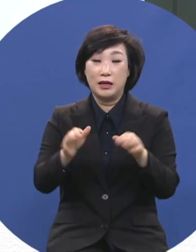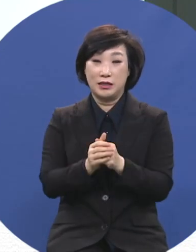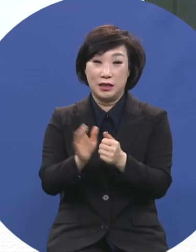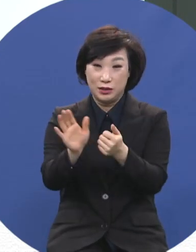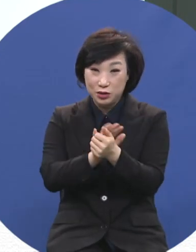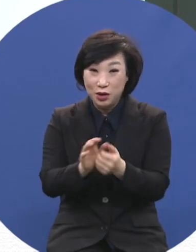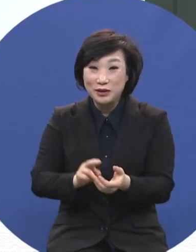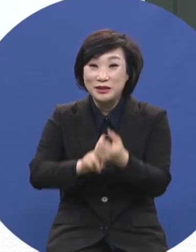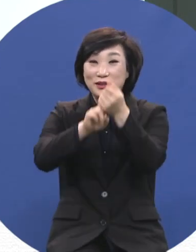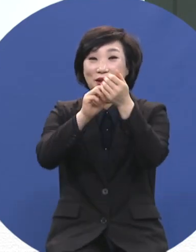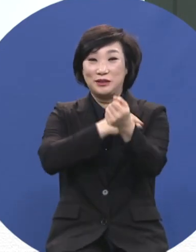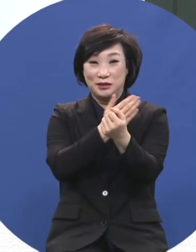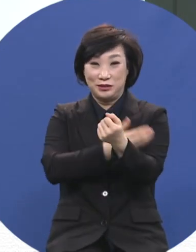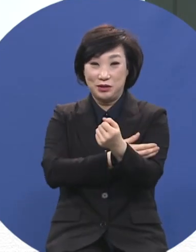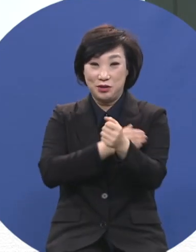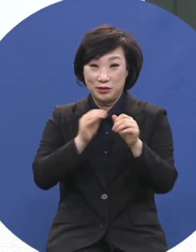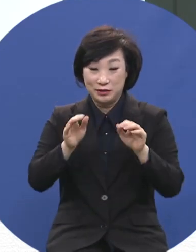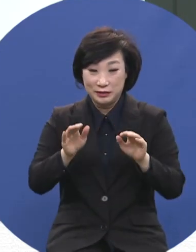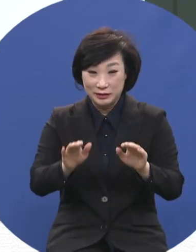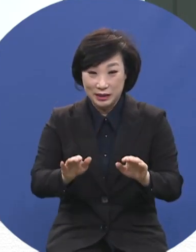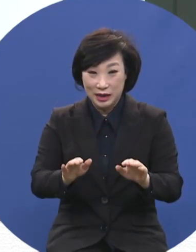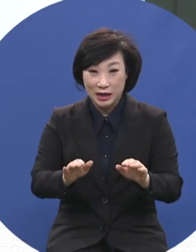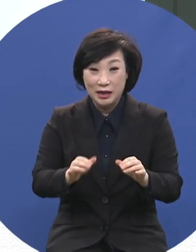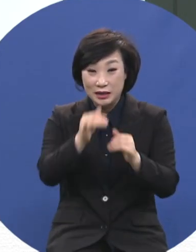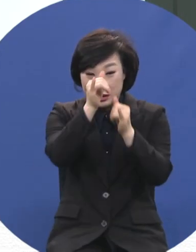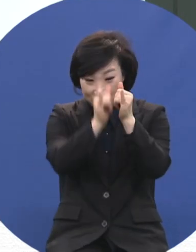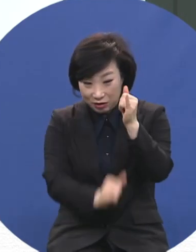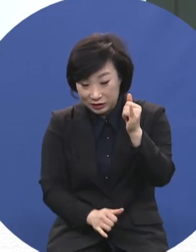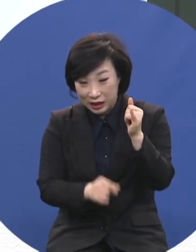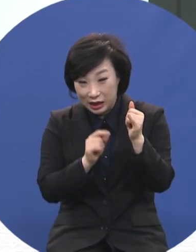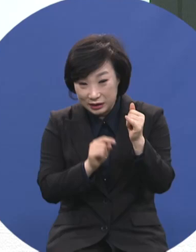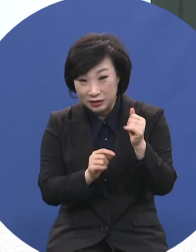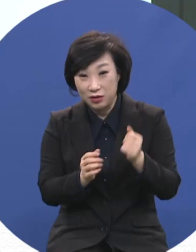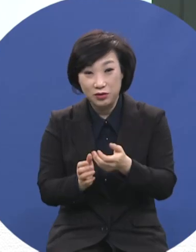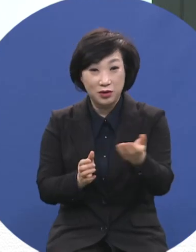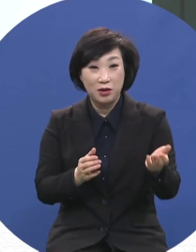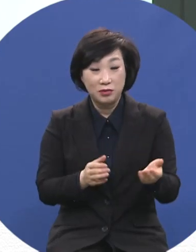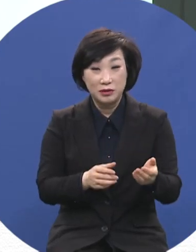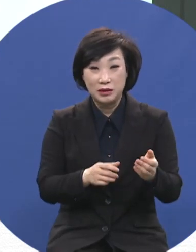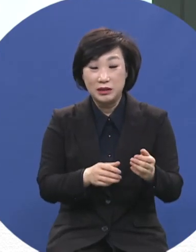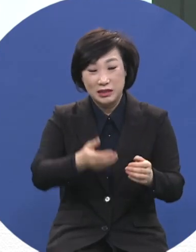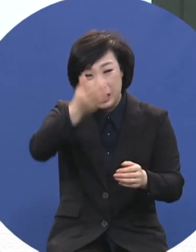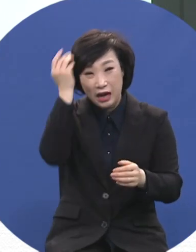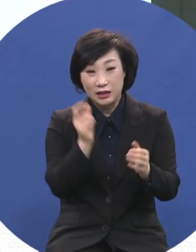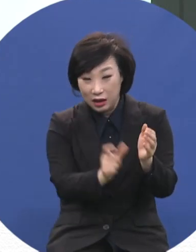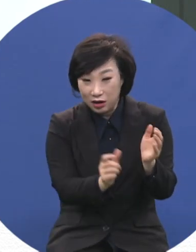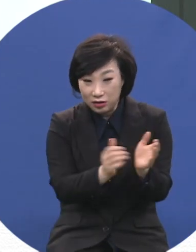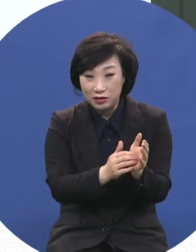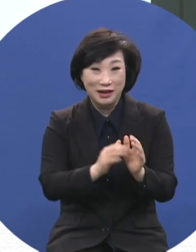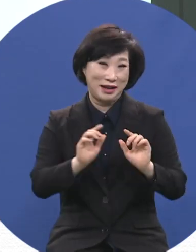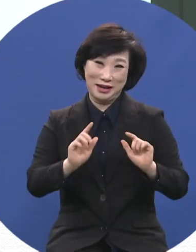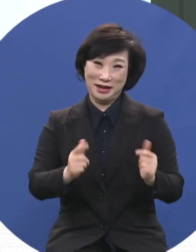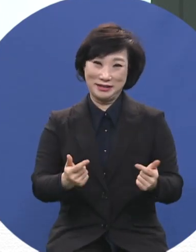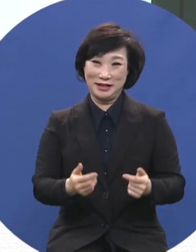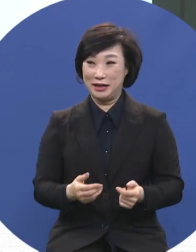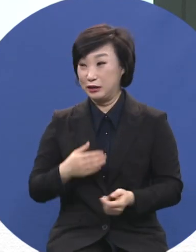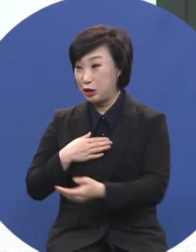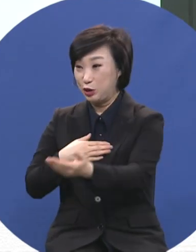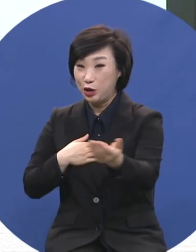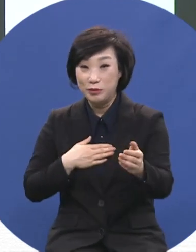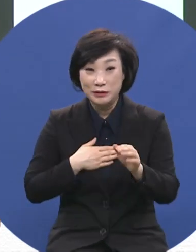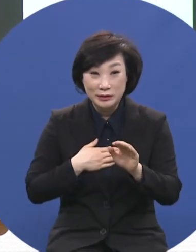치료의 이적의 능력은 역사 속에 깊이 과거에 묻어둔 말씀이 아니에요.